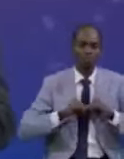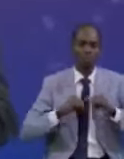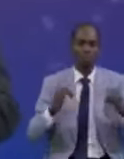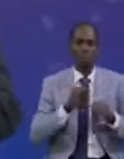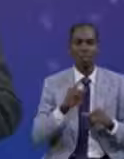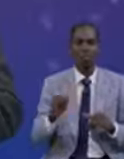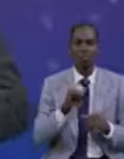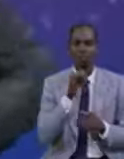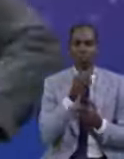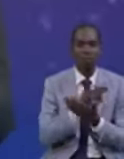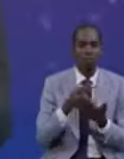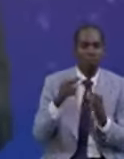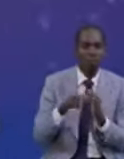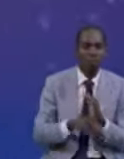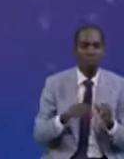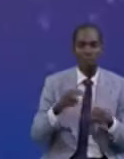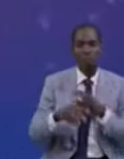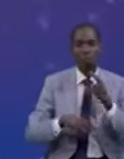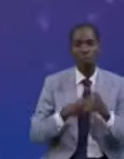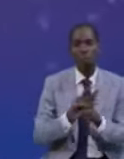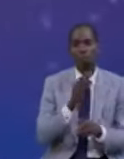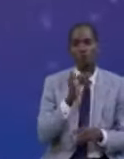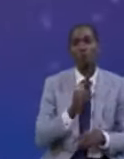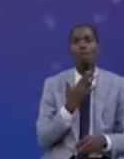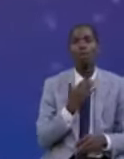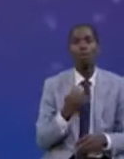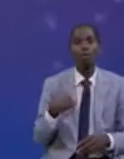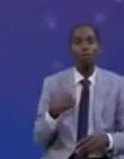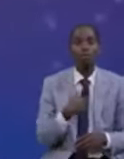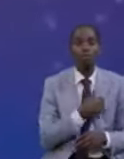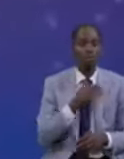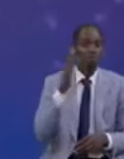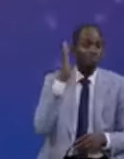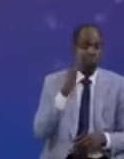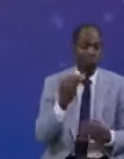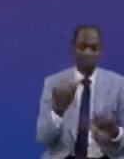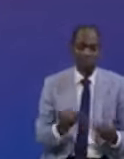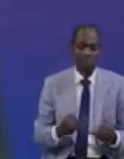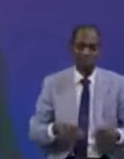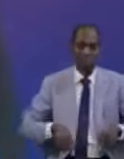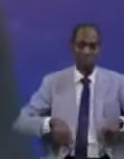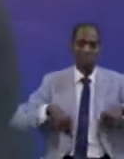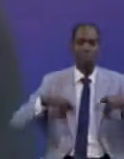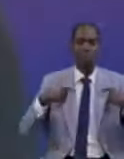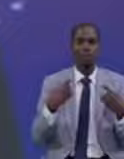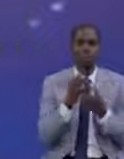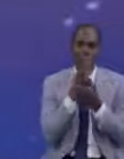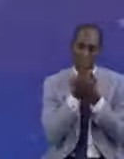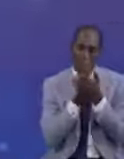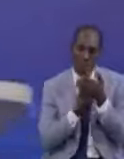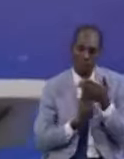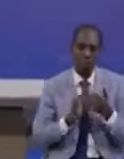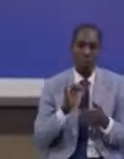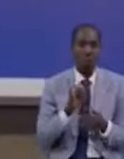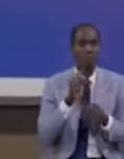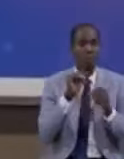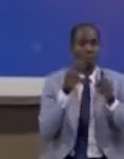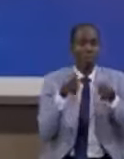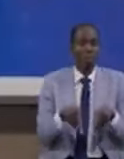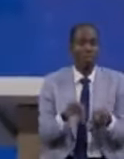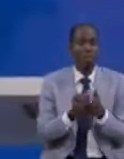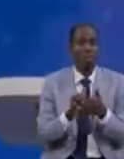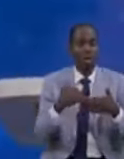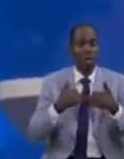convoitisse moderne et à vivre dans le siècle présent une personne qui la grâce de Dieu